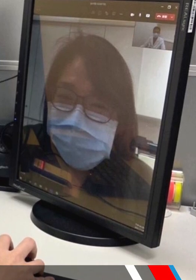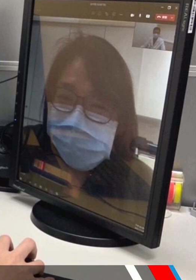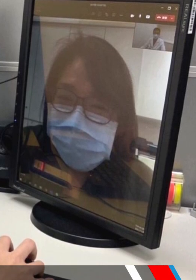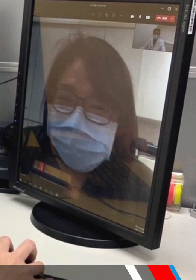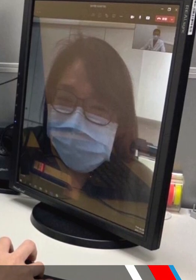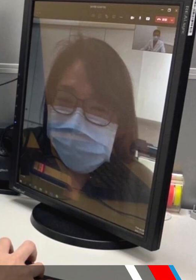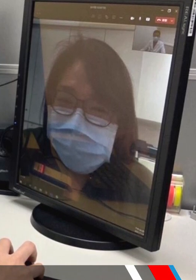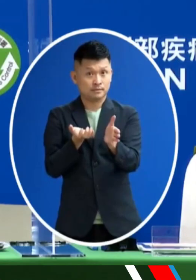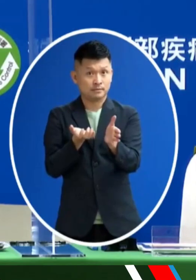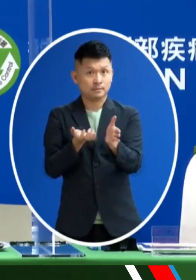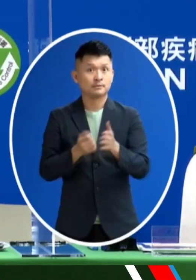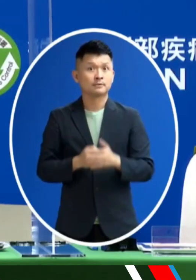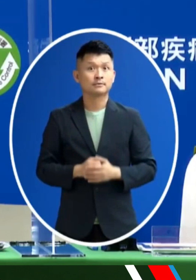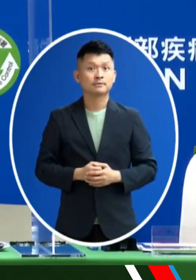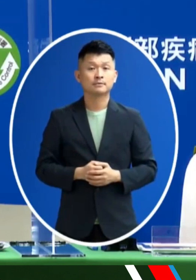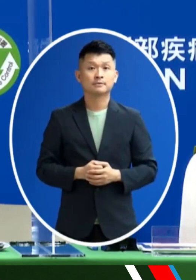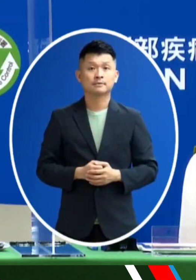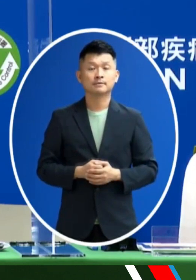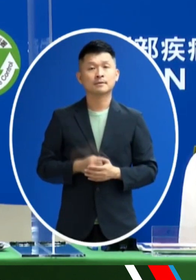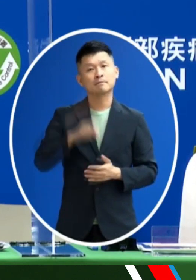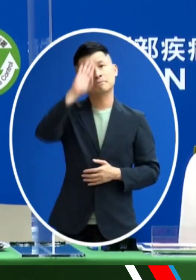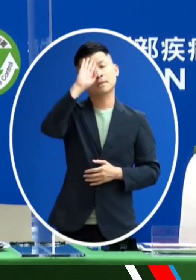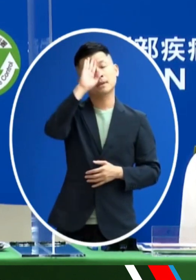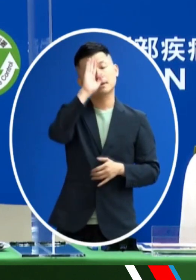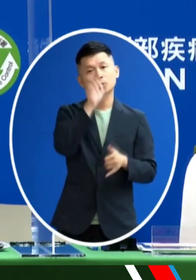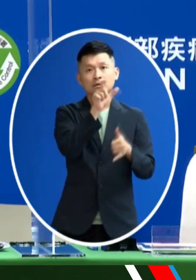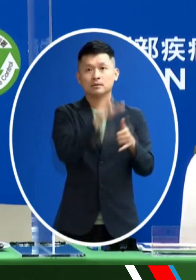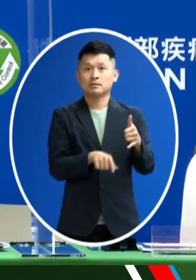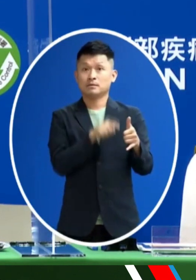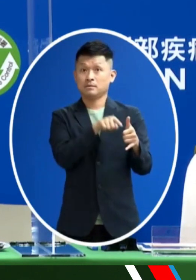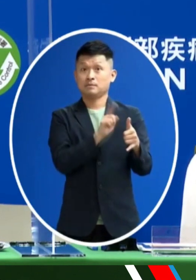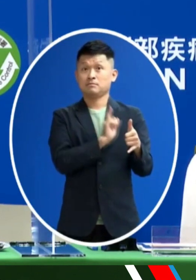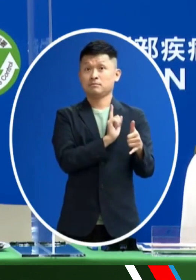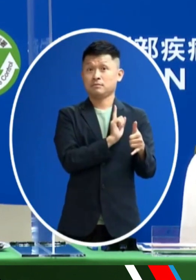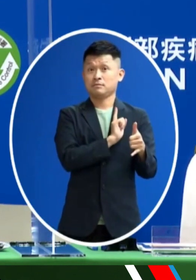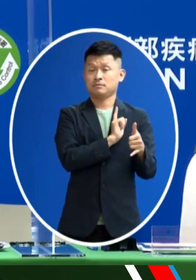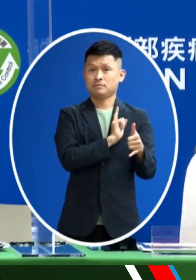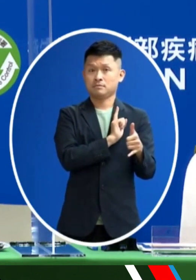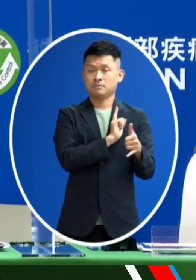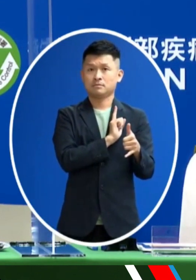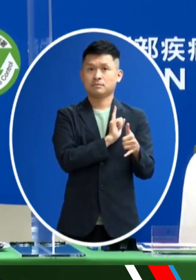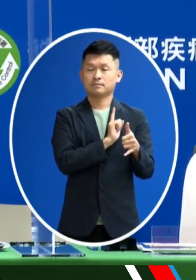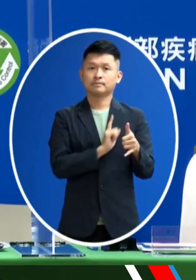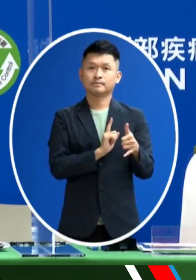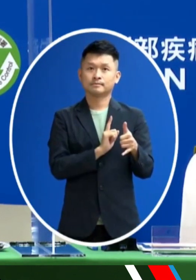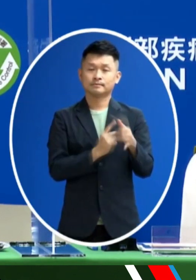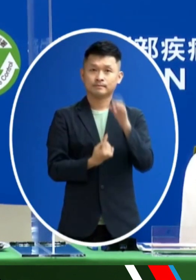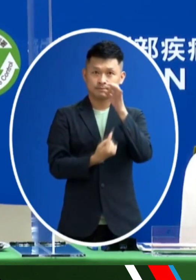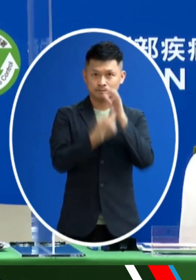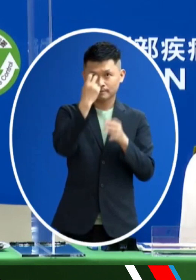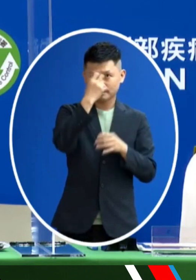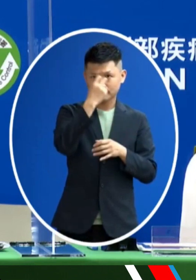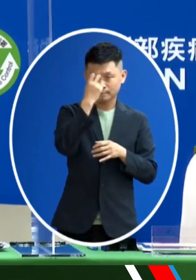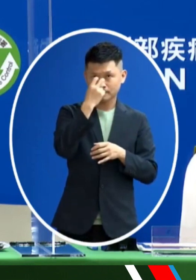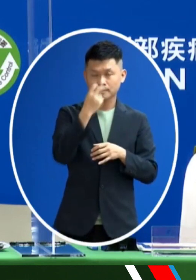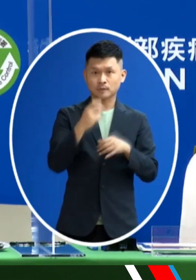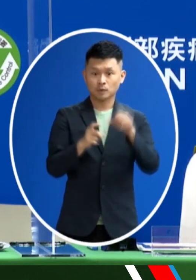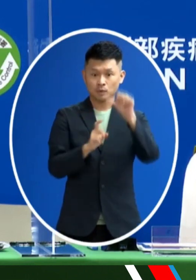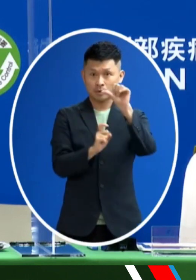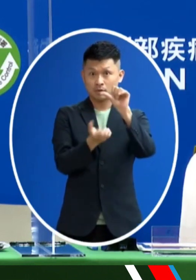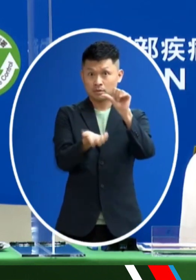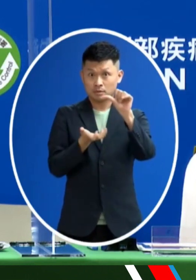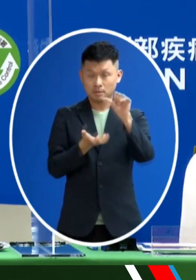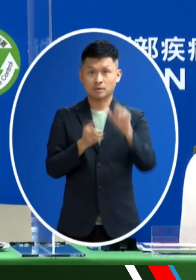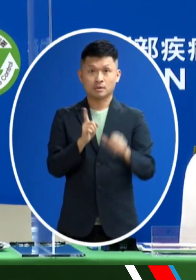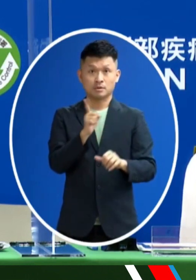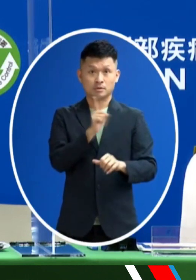宜。 这病人就是本身在检验的这些5月12日居家隔离自主防疫